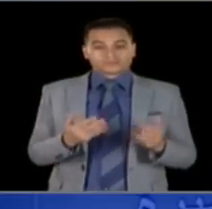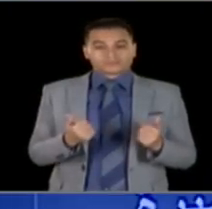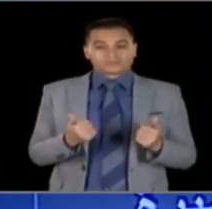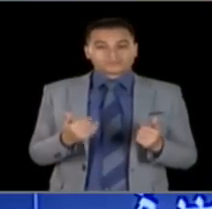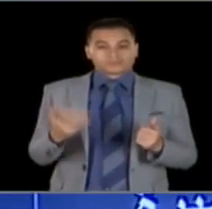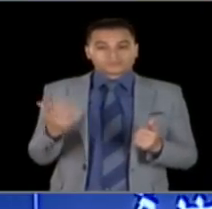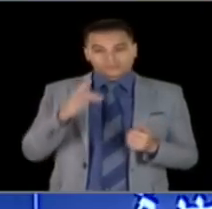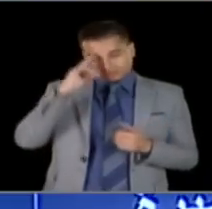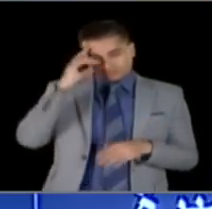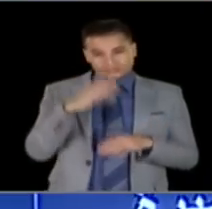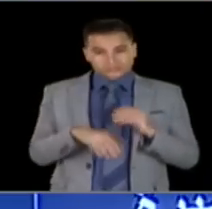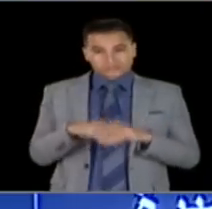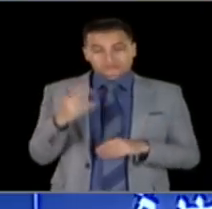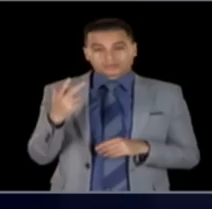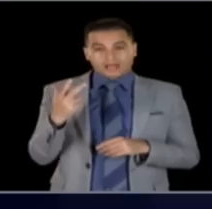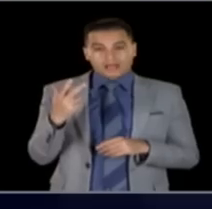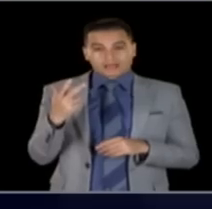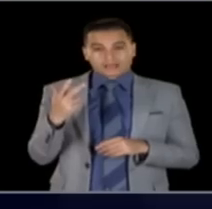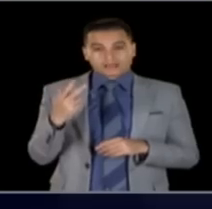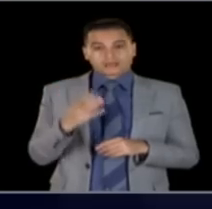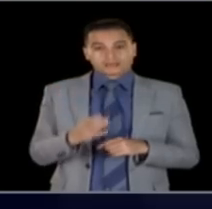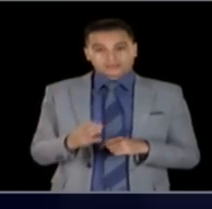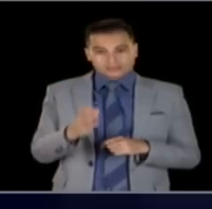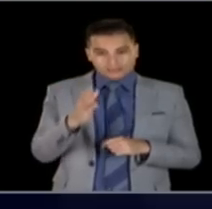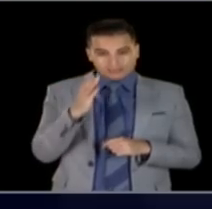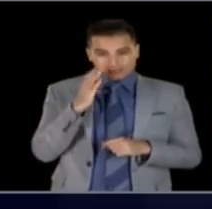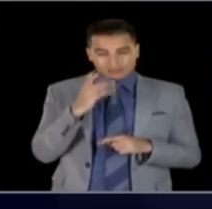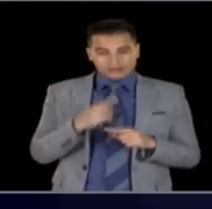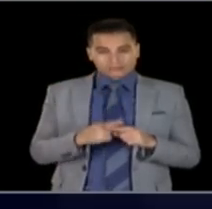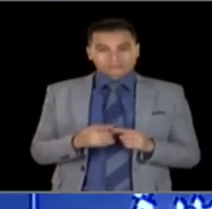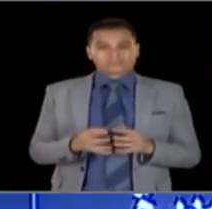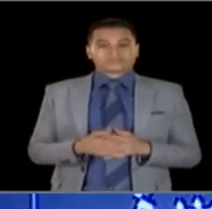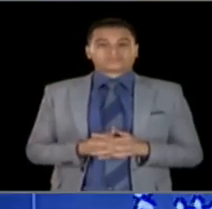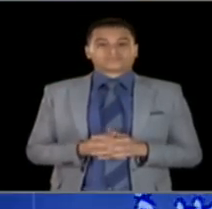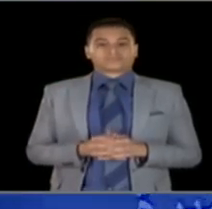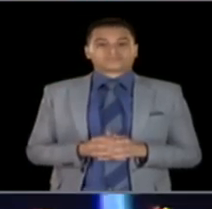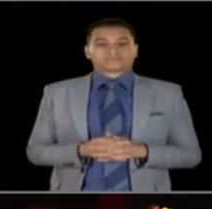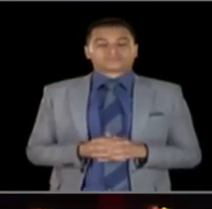اميرة؟ اجابتك تخمينة. ثلاثة. ثلاثة اجابة خاطئة.